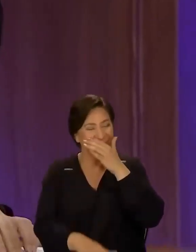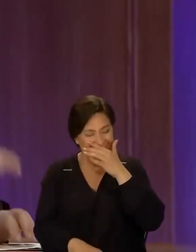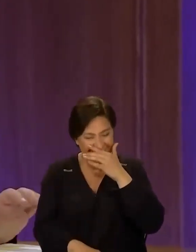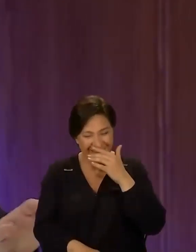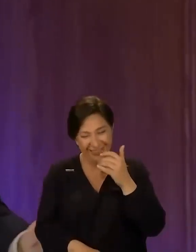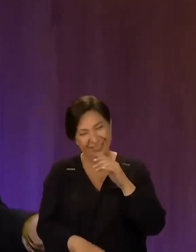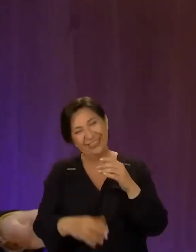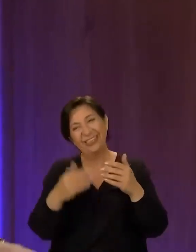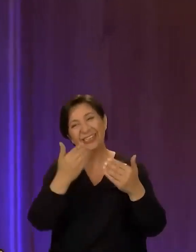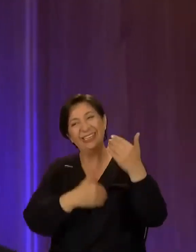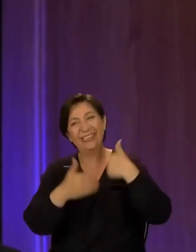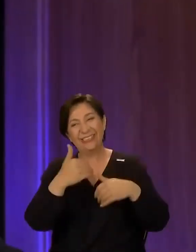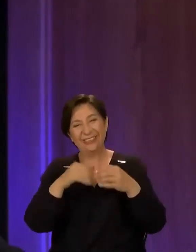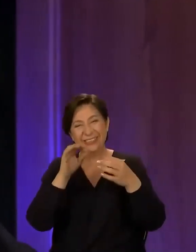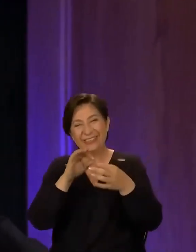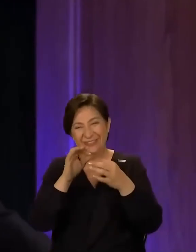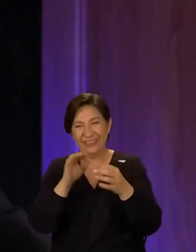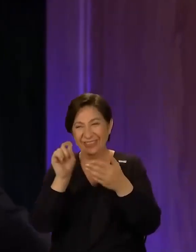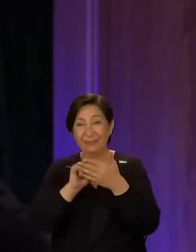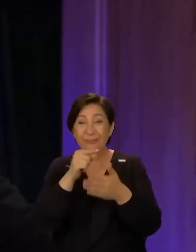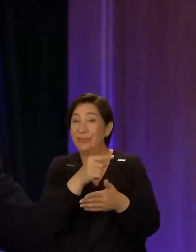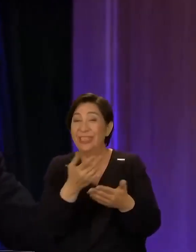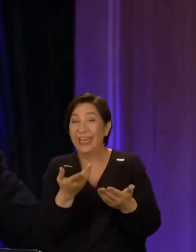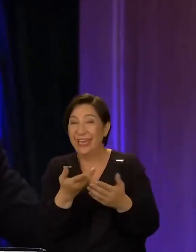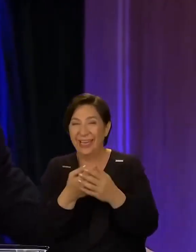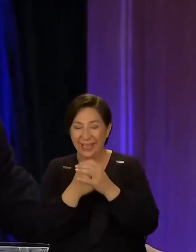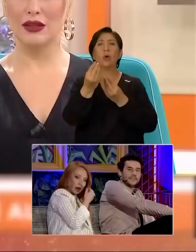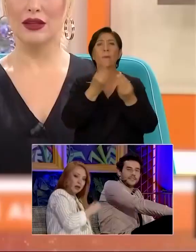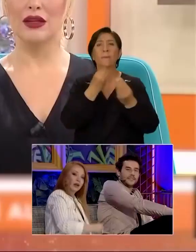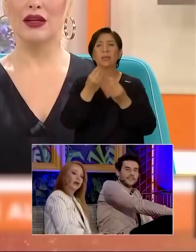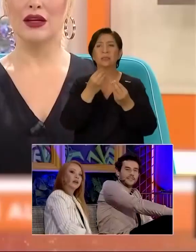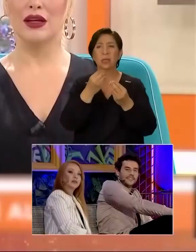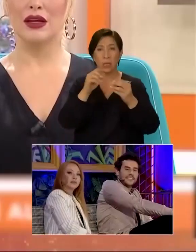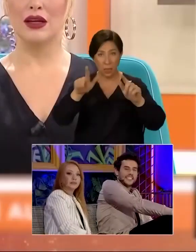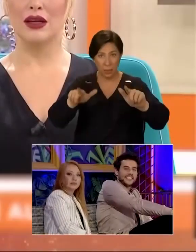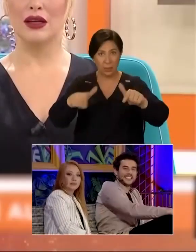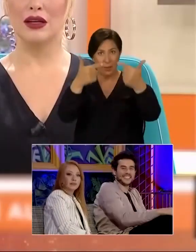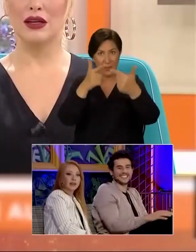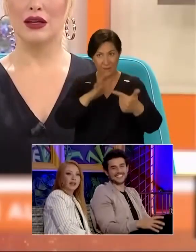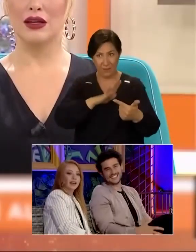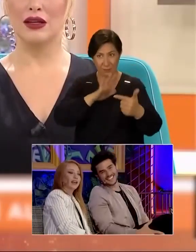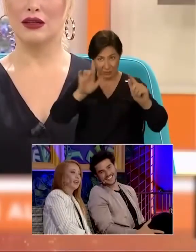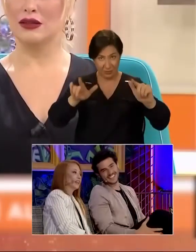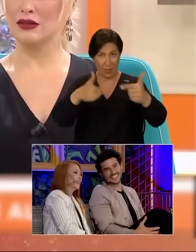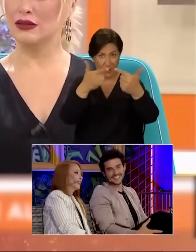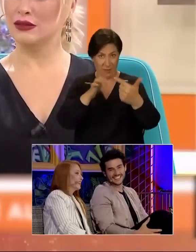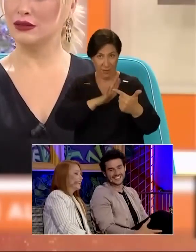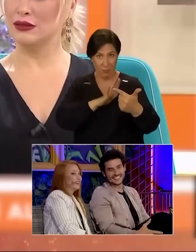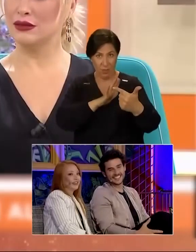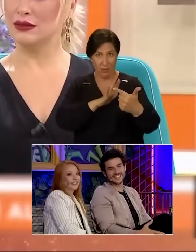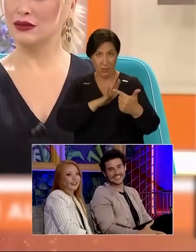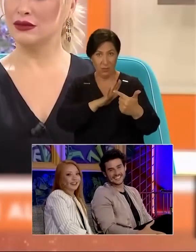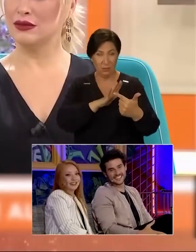yazarı ya? Tam bunu anladık. Peki bu ne peki? Bu ne? Kamera açıyorlar mı? Kamera açıyorlar